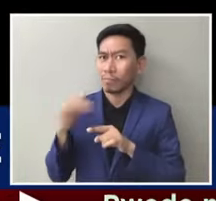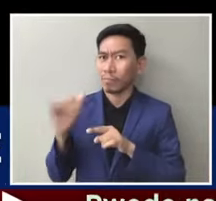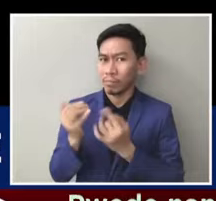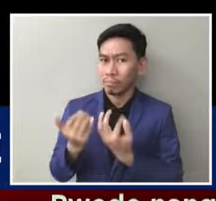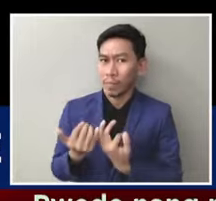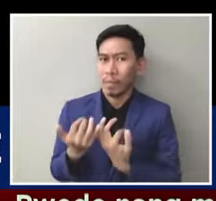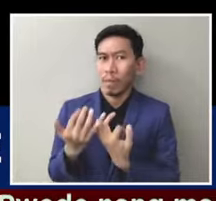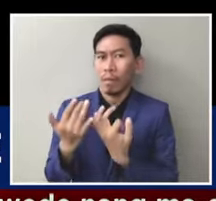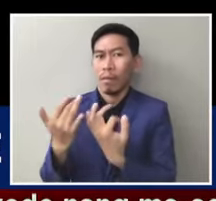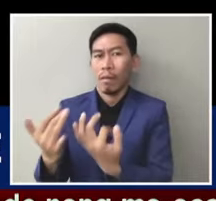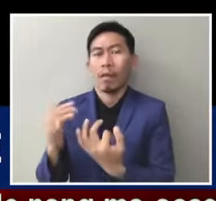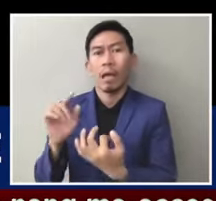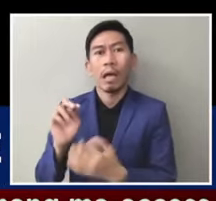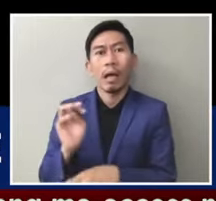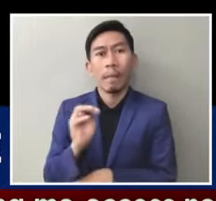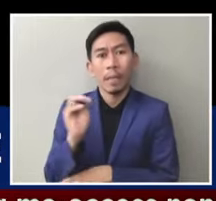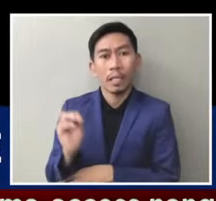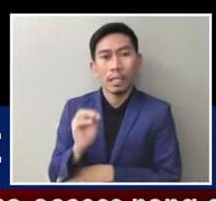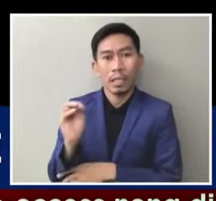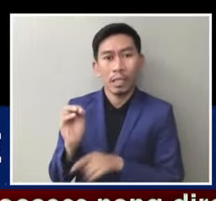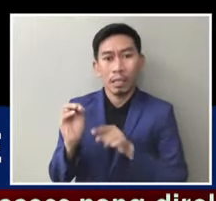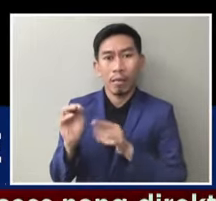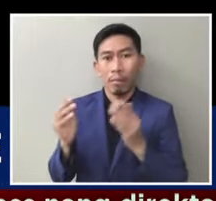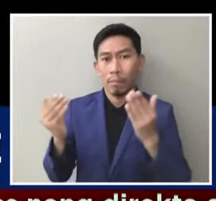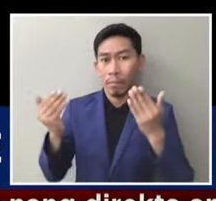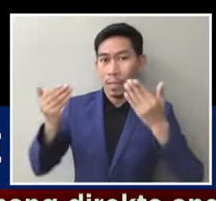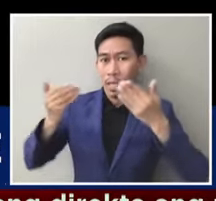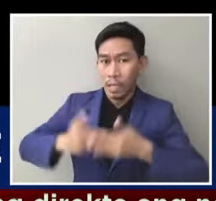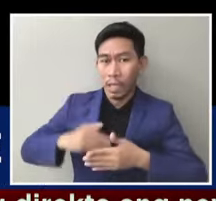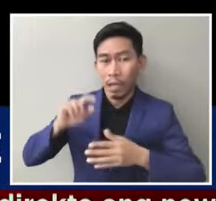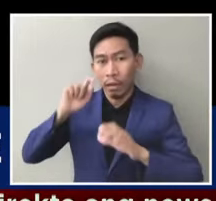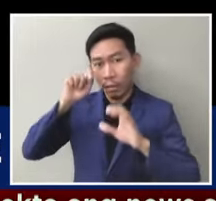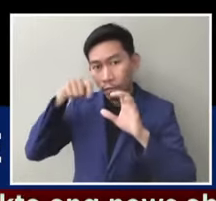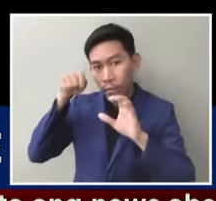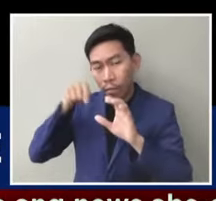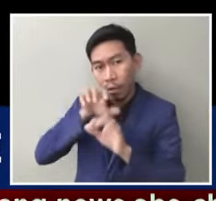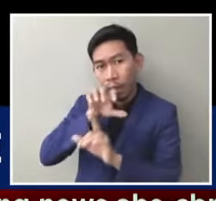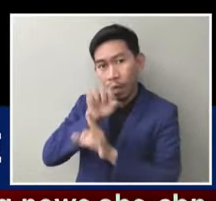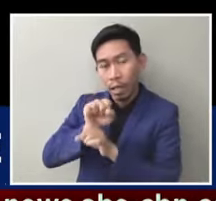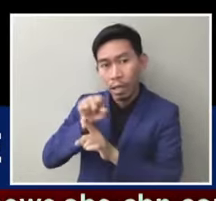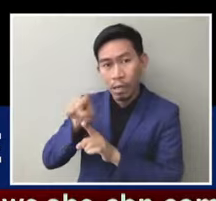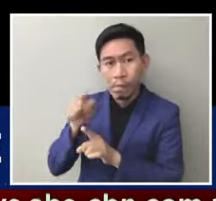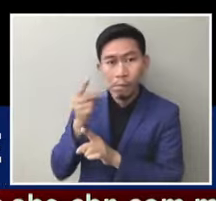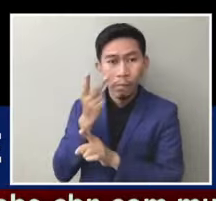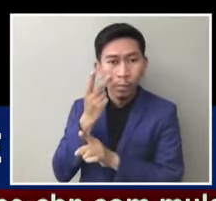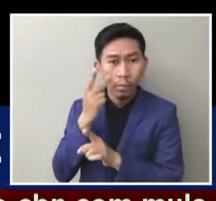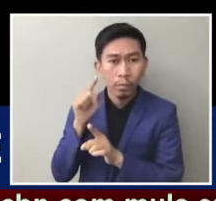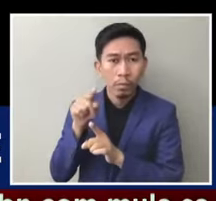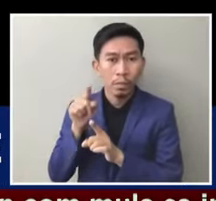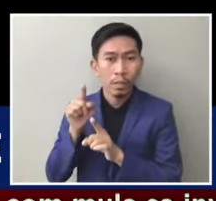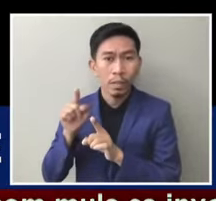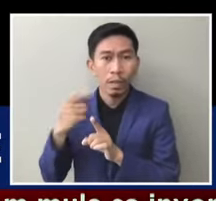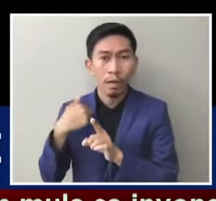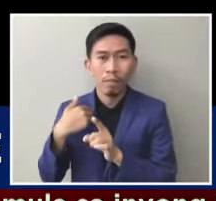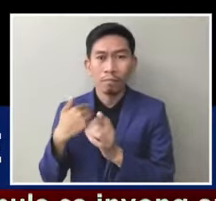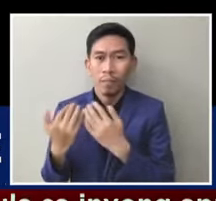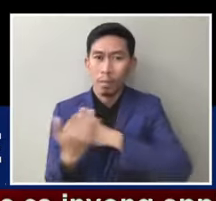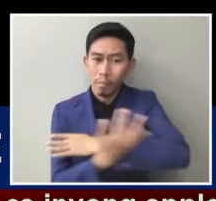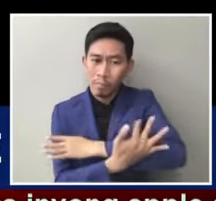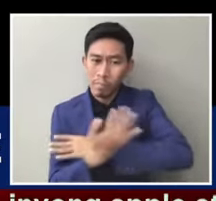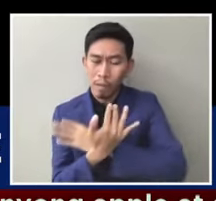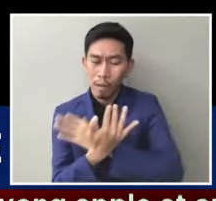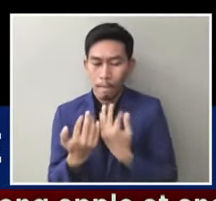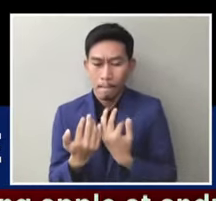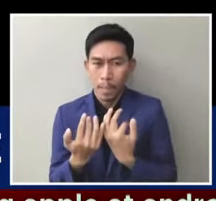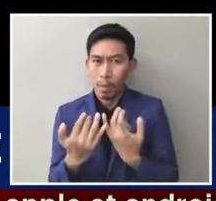noong ding Lunes ng gabi. Sa video na kuha ni Vina Dioso, malawak na damuhan at mga puno ang nilamon ng